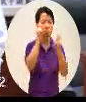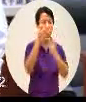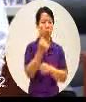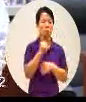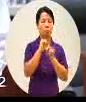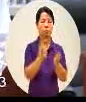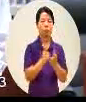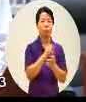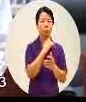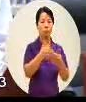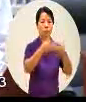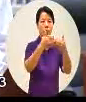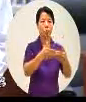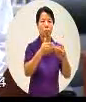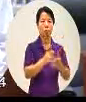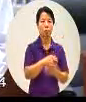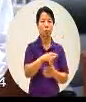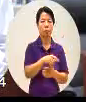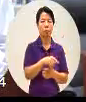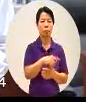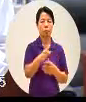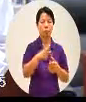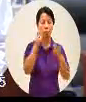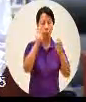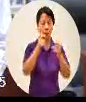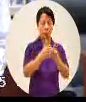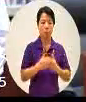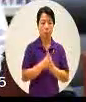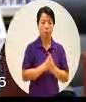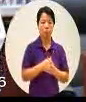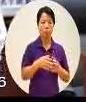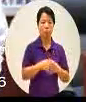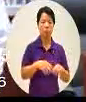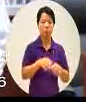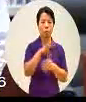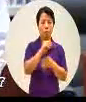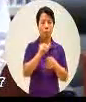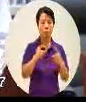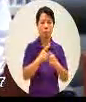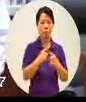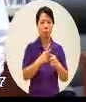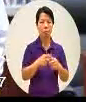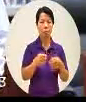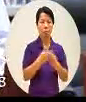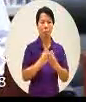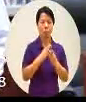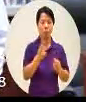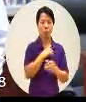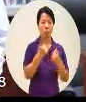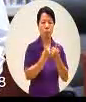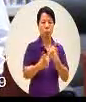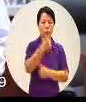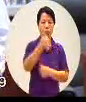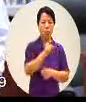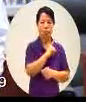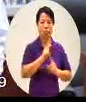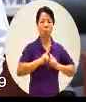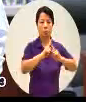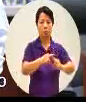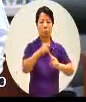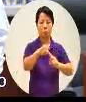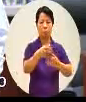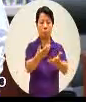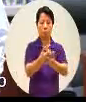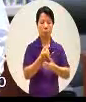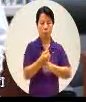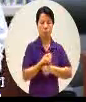顶届人大陆讲，您一当然要破几万人来，咱市长亲身去机场接面，您市政府上去啊？